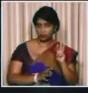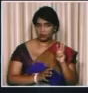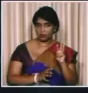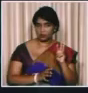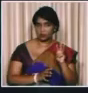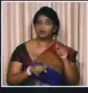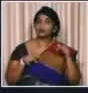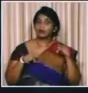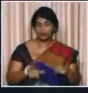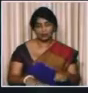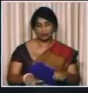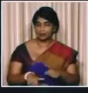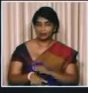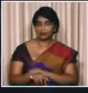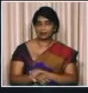දැන් මේ